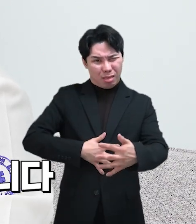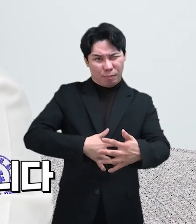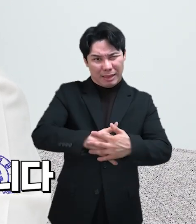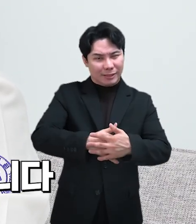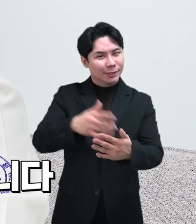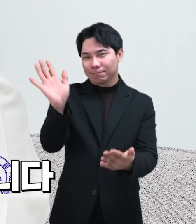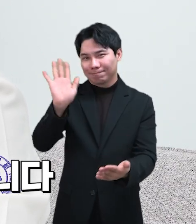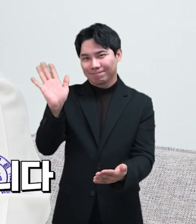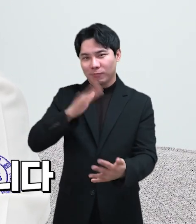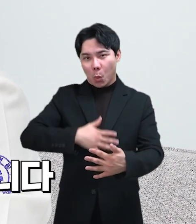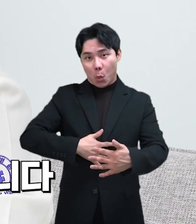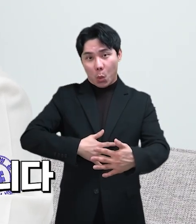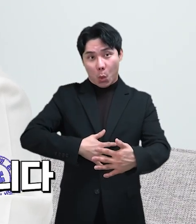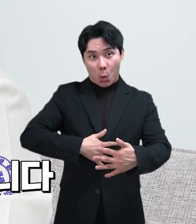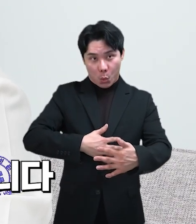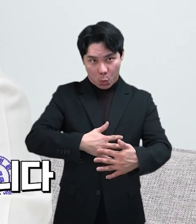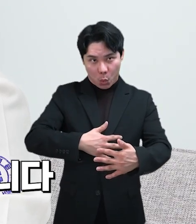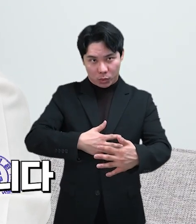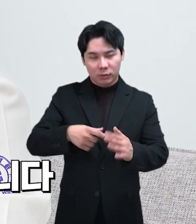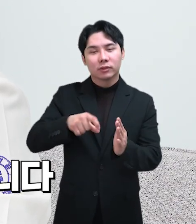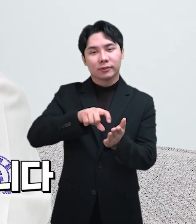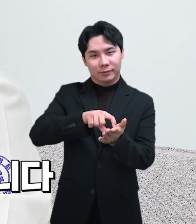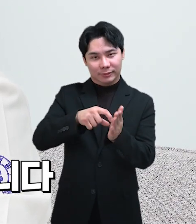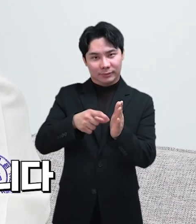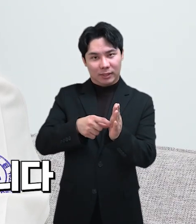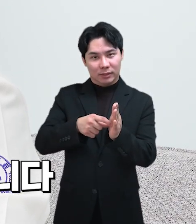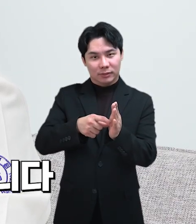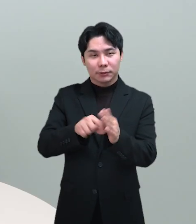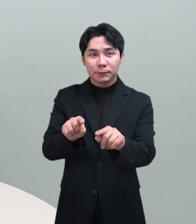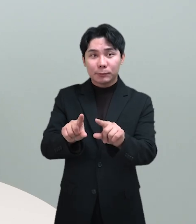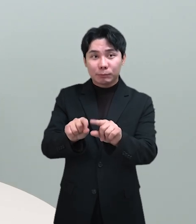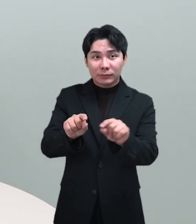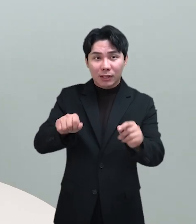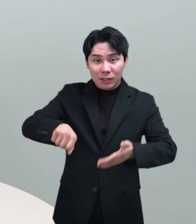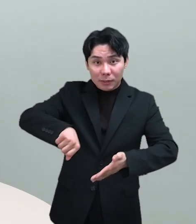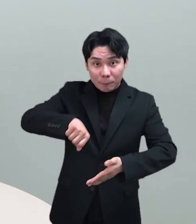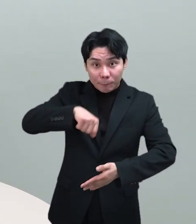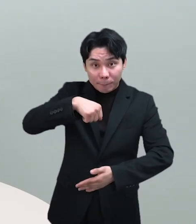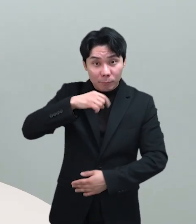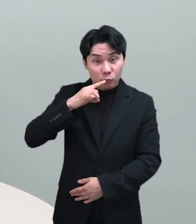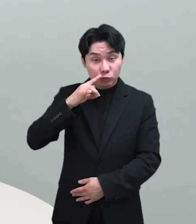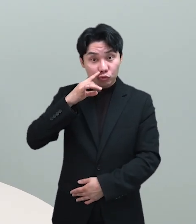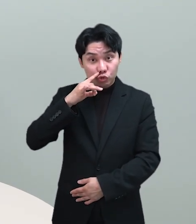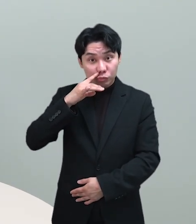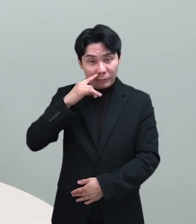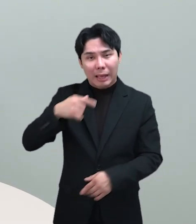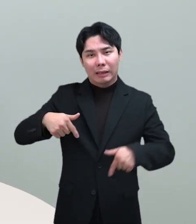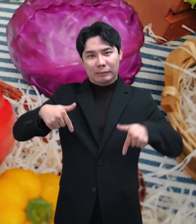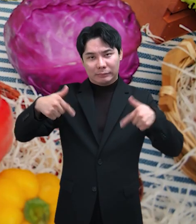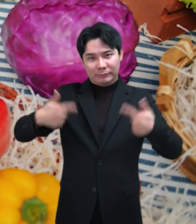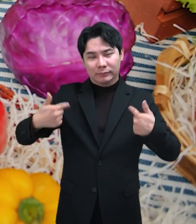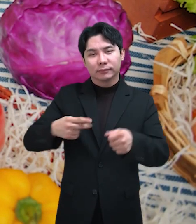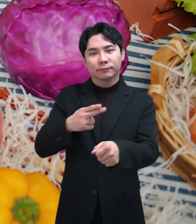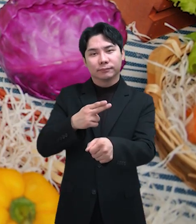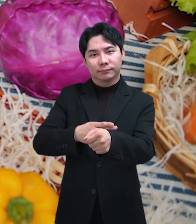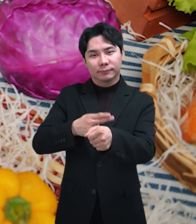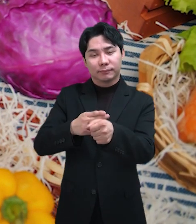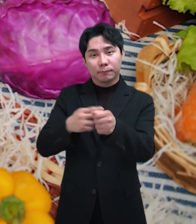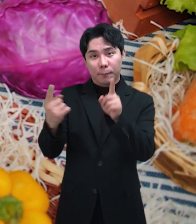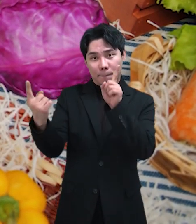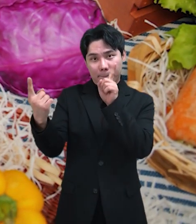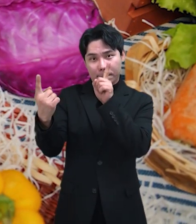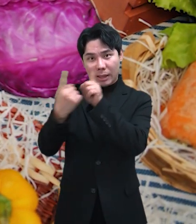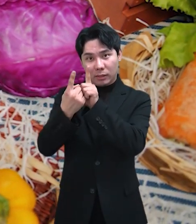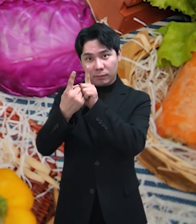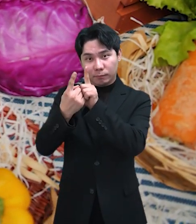충분히 식사를 잘 하시고 또 단백질도 잘 드시는 것이 좋습니다. 또 혹시 신장 질환이 심해져서 칼륨이라는 것이